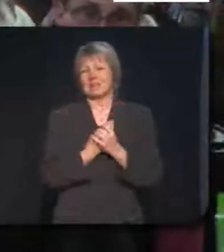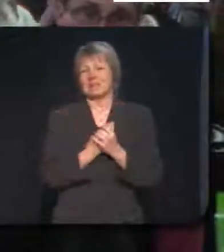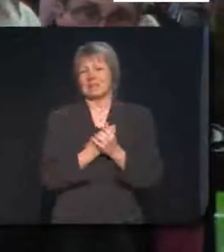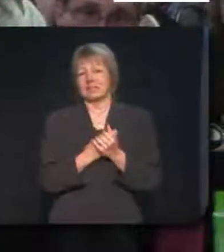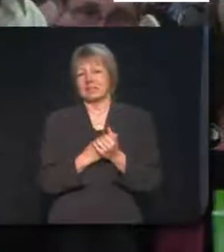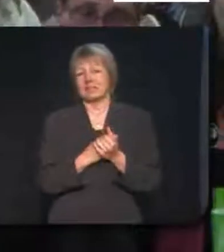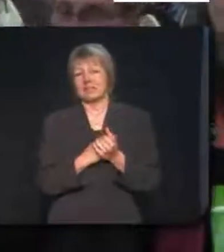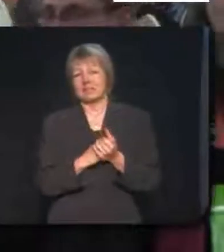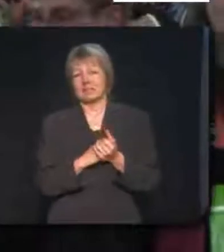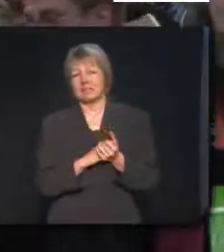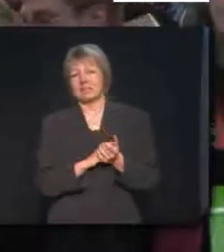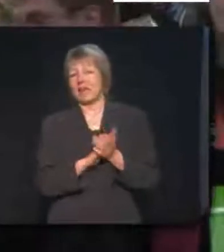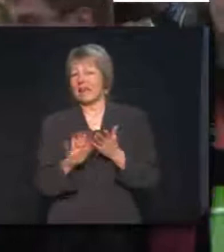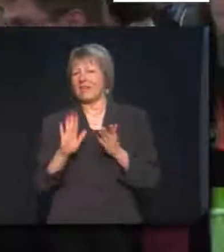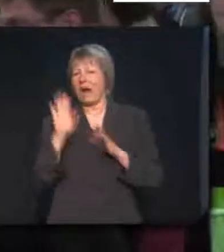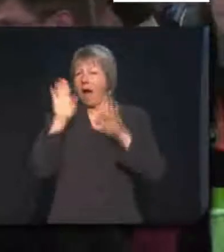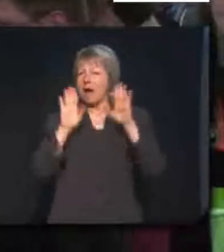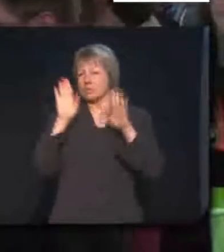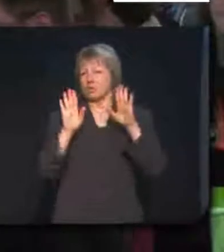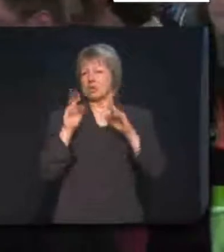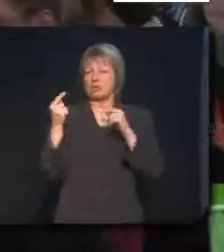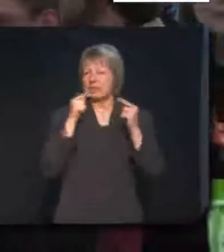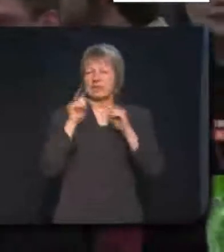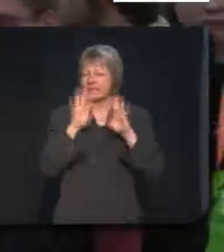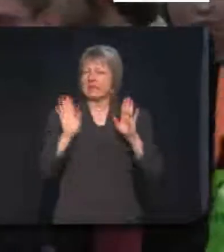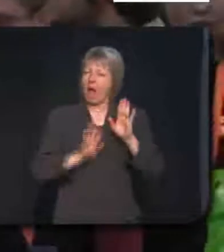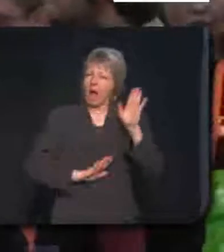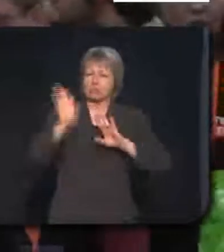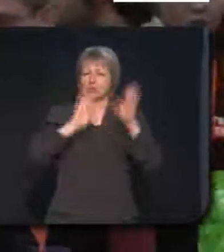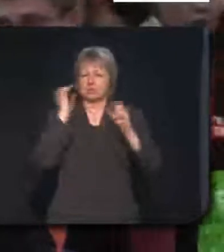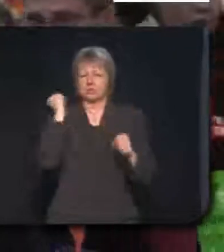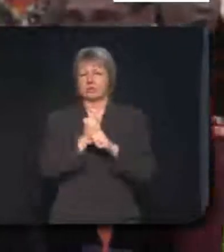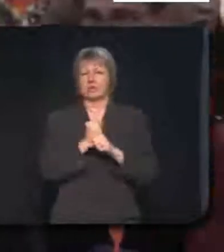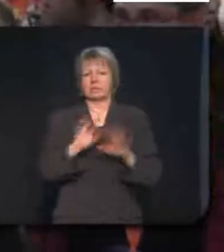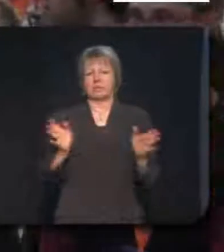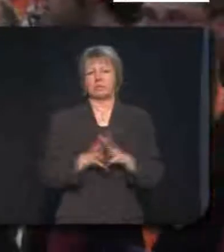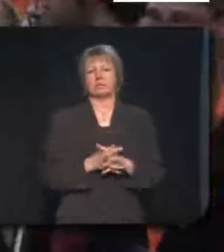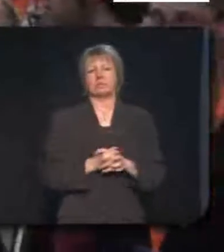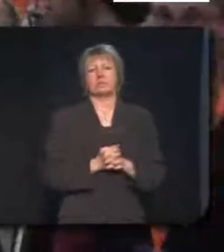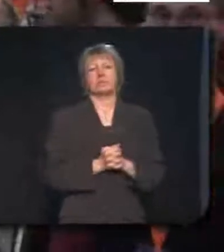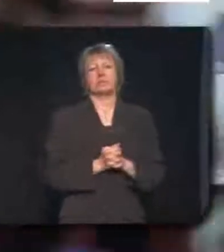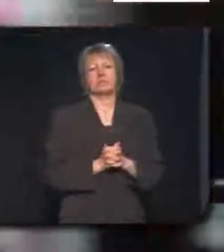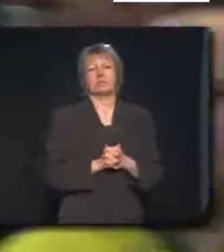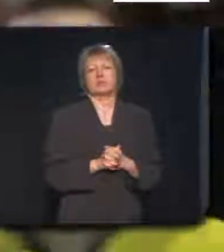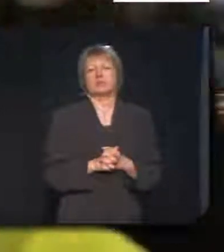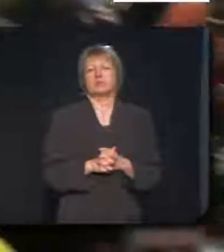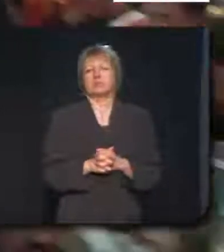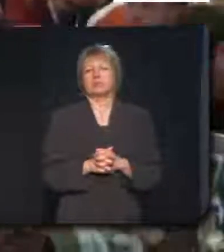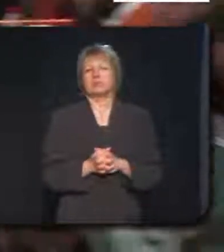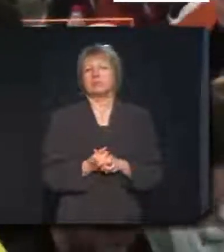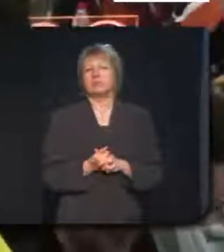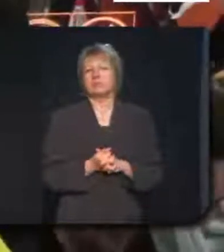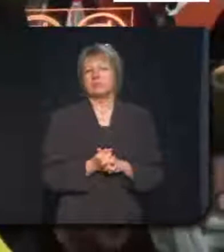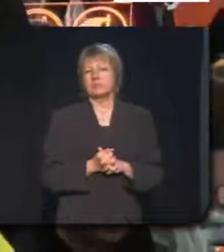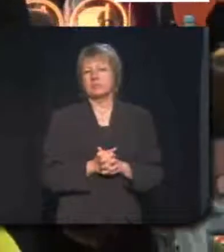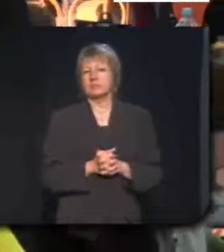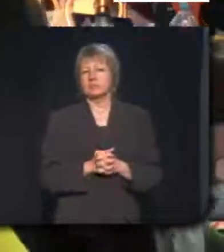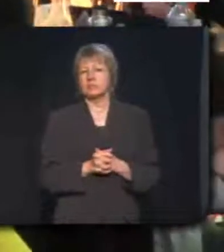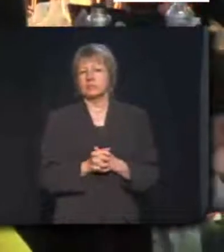zusammen und einfach abstimmen danke und Kontrolle bitte